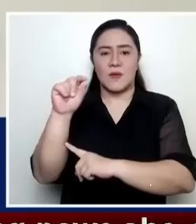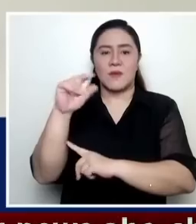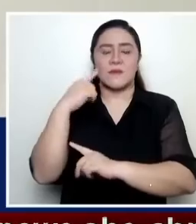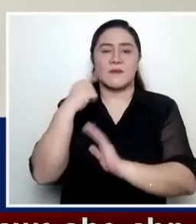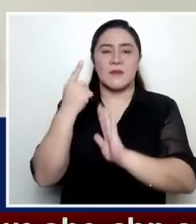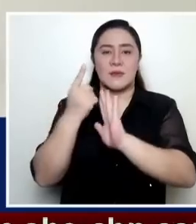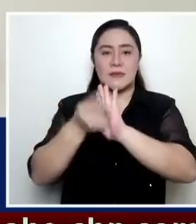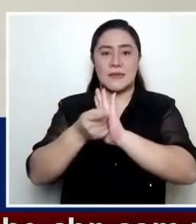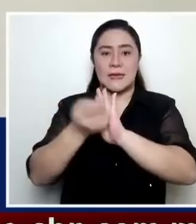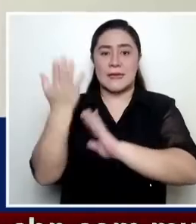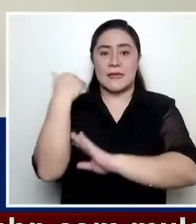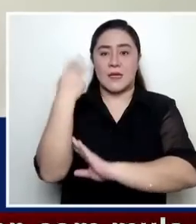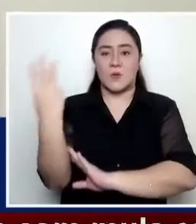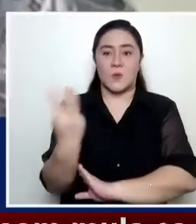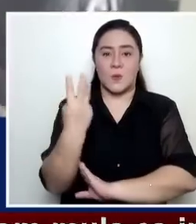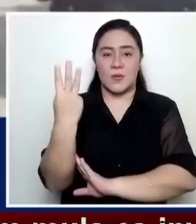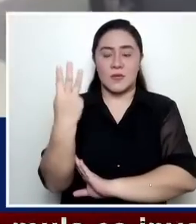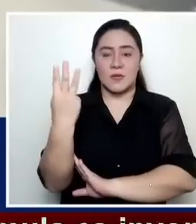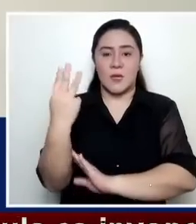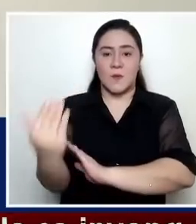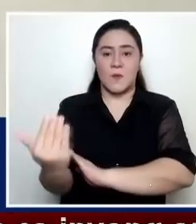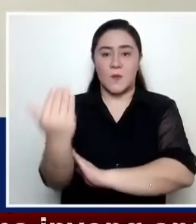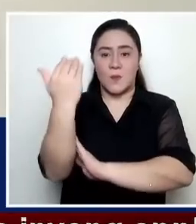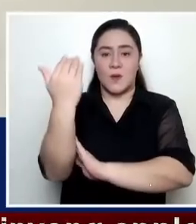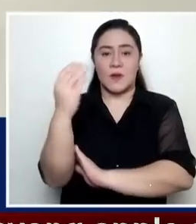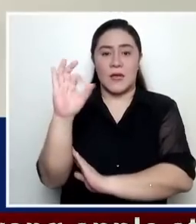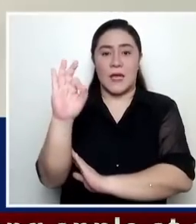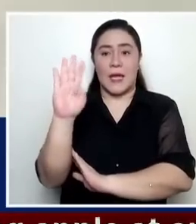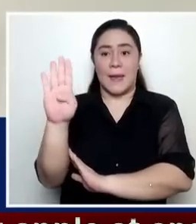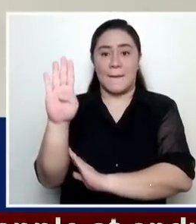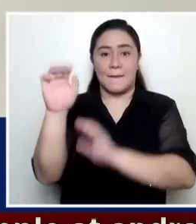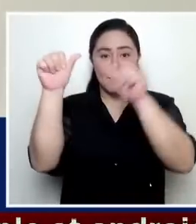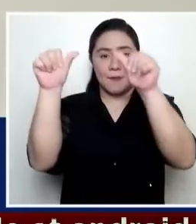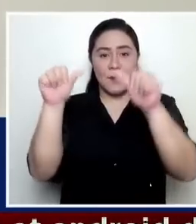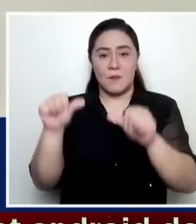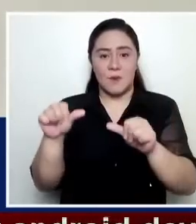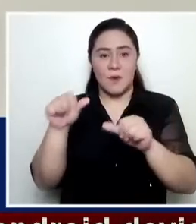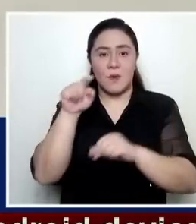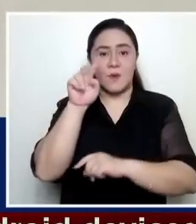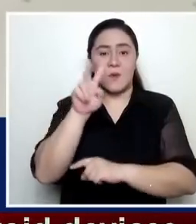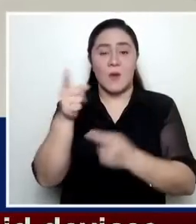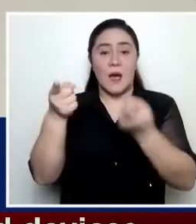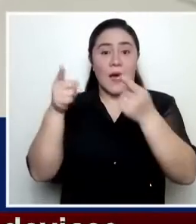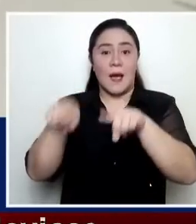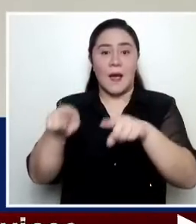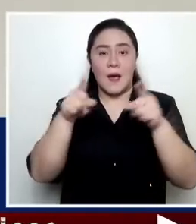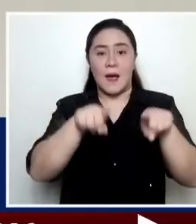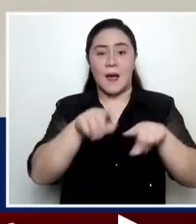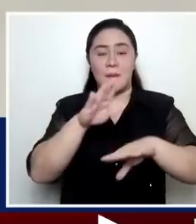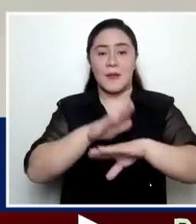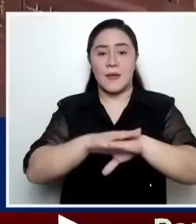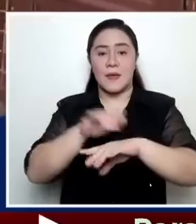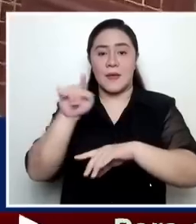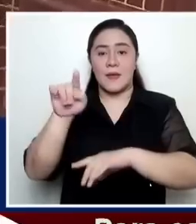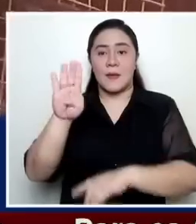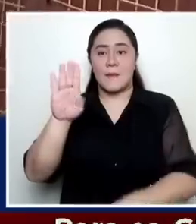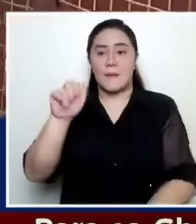umaga. Facebook post ito ni Jeff Garcia tungkol sa nangyari sa Torrijos Street ng Banggen.